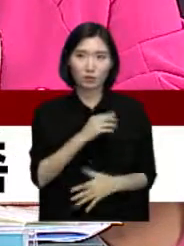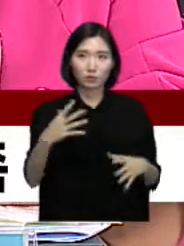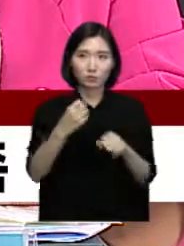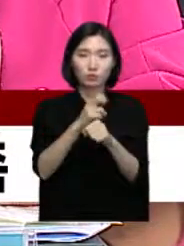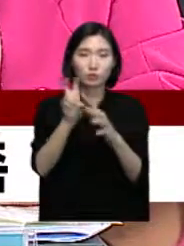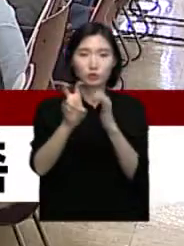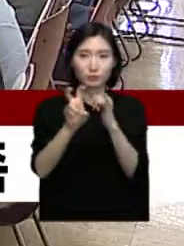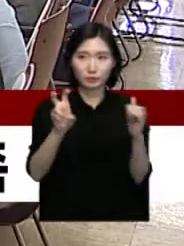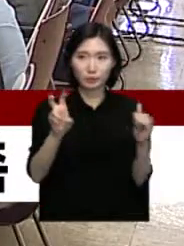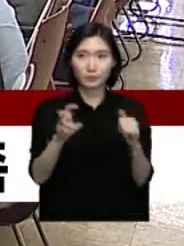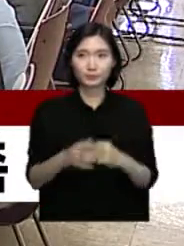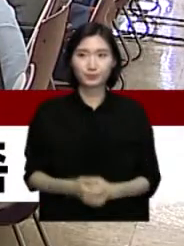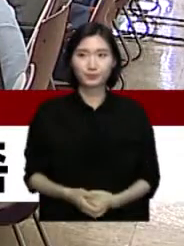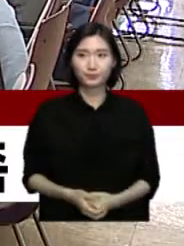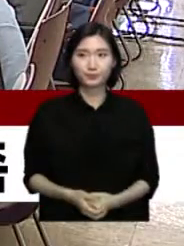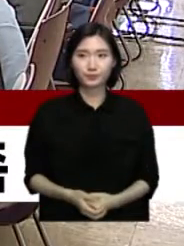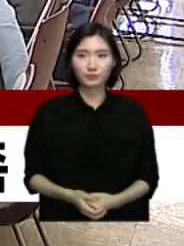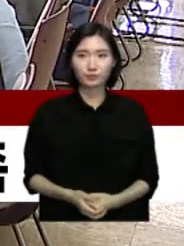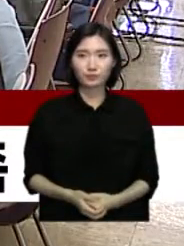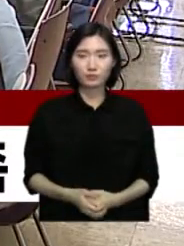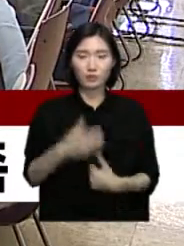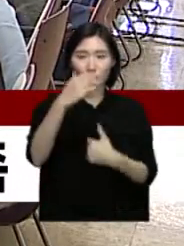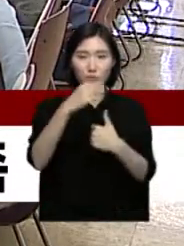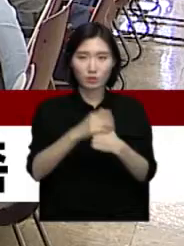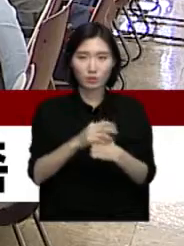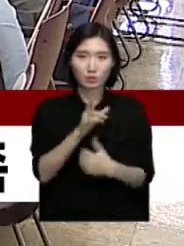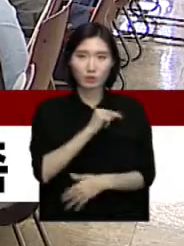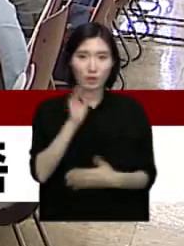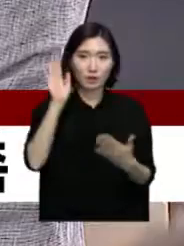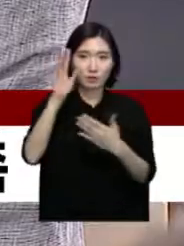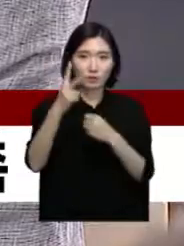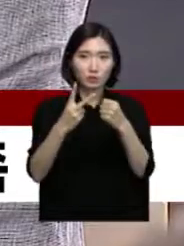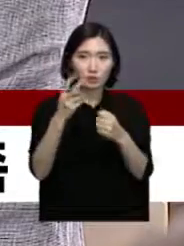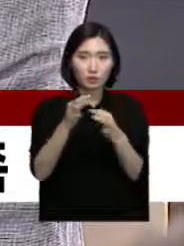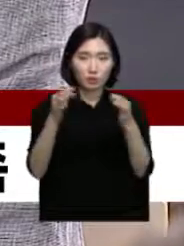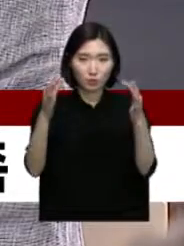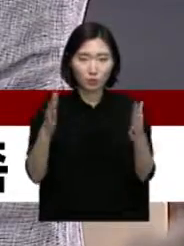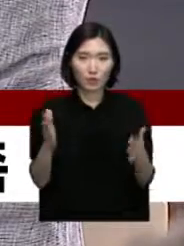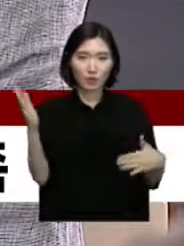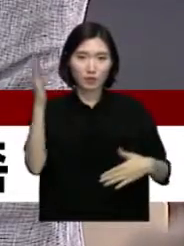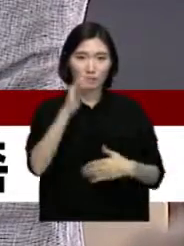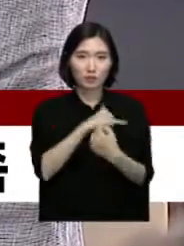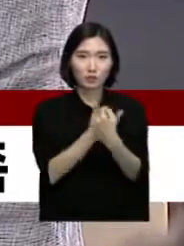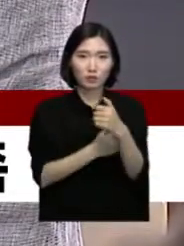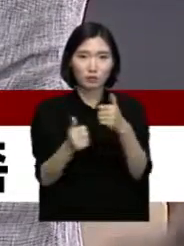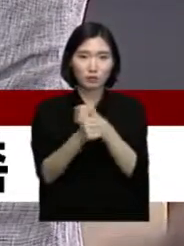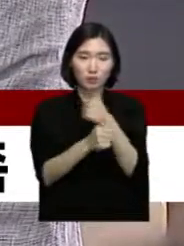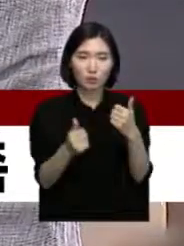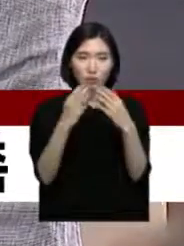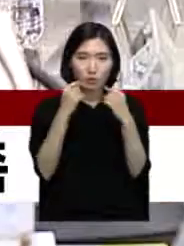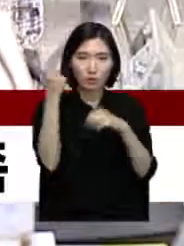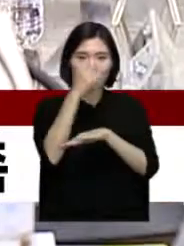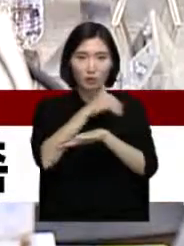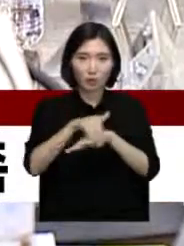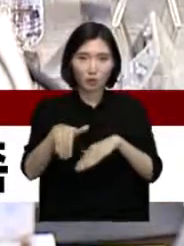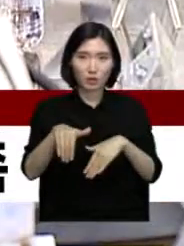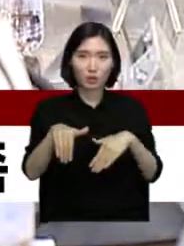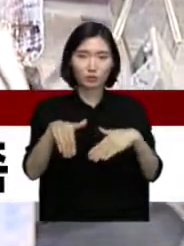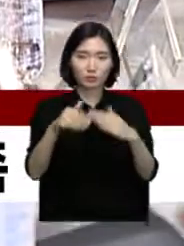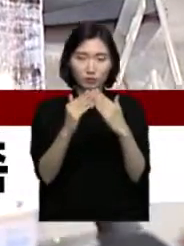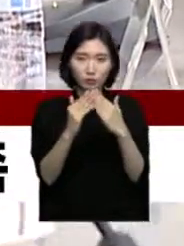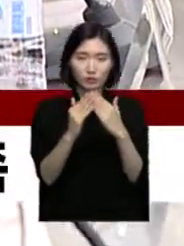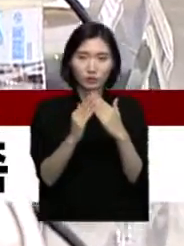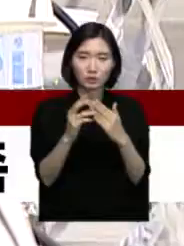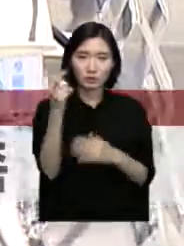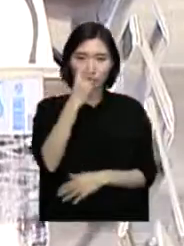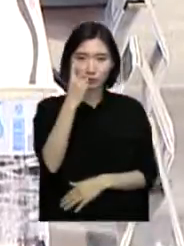20명으로 구성됐습니다. 위촉 위원들은 앞으로 2년간 학생인권종합계획 수립에 대한 심의나